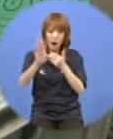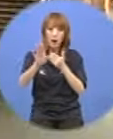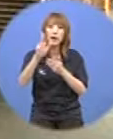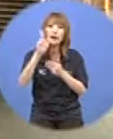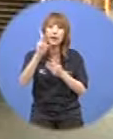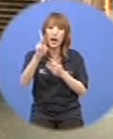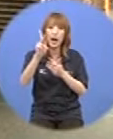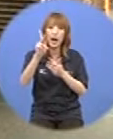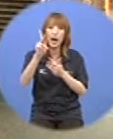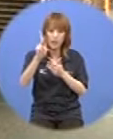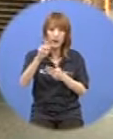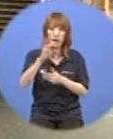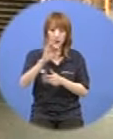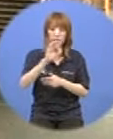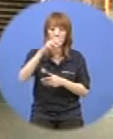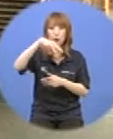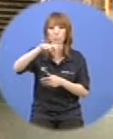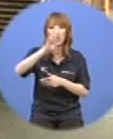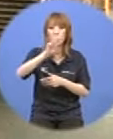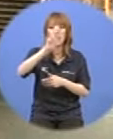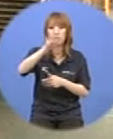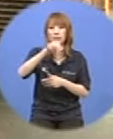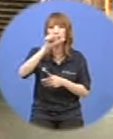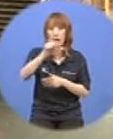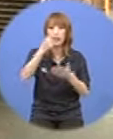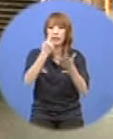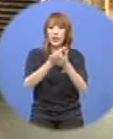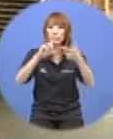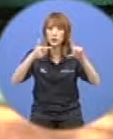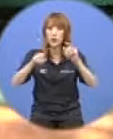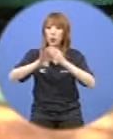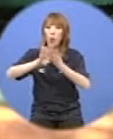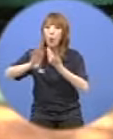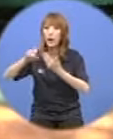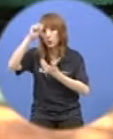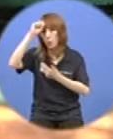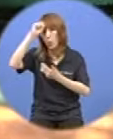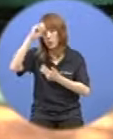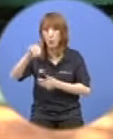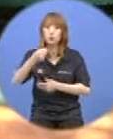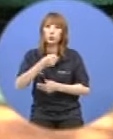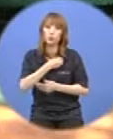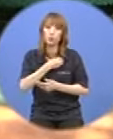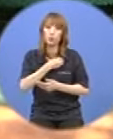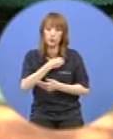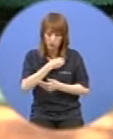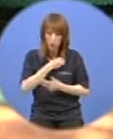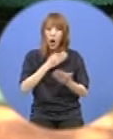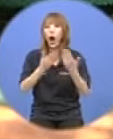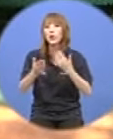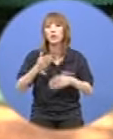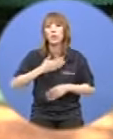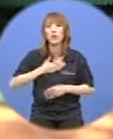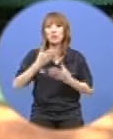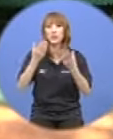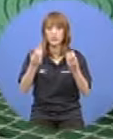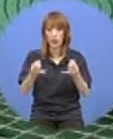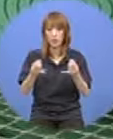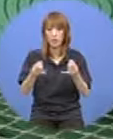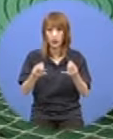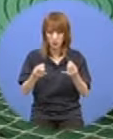がマラリアだけじゃないし、デング熱も媒介するとか、いろんなことがやっぱり分かってきたんですよ。でシラミ